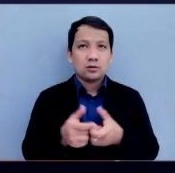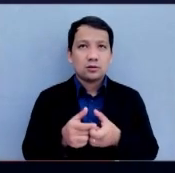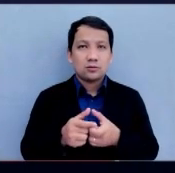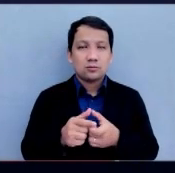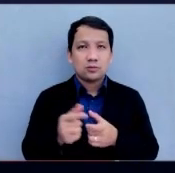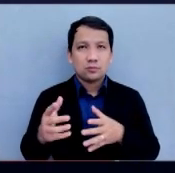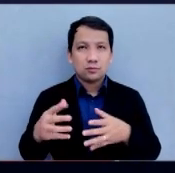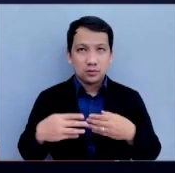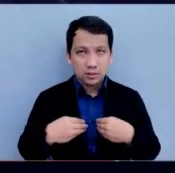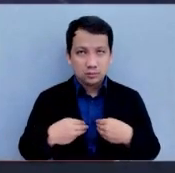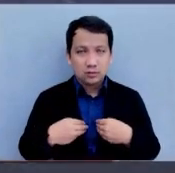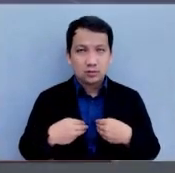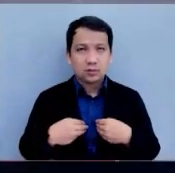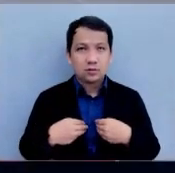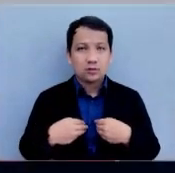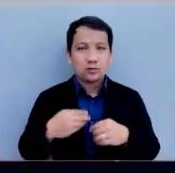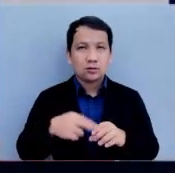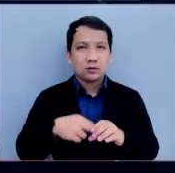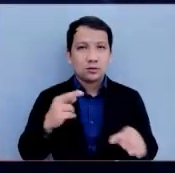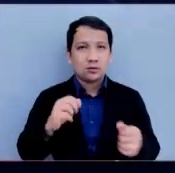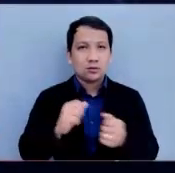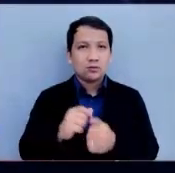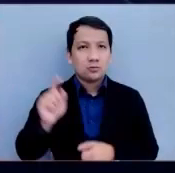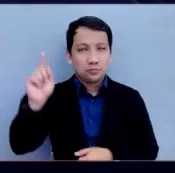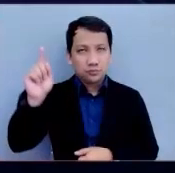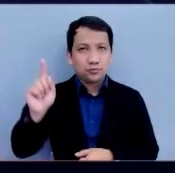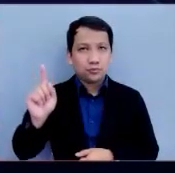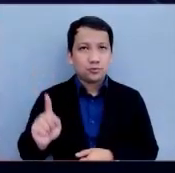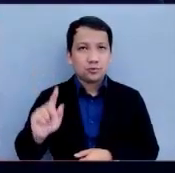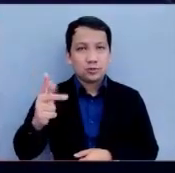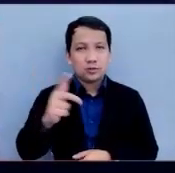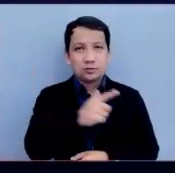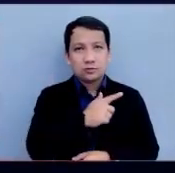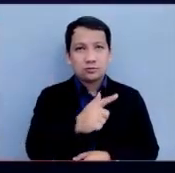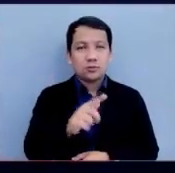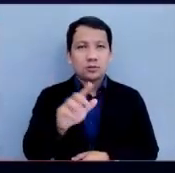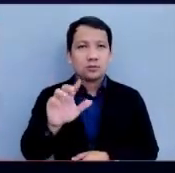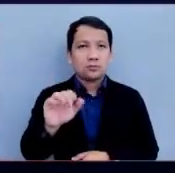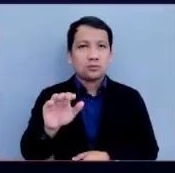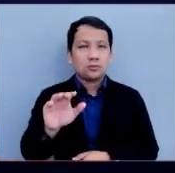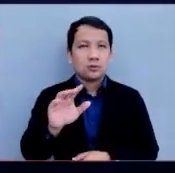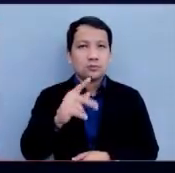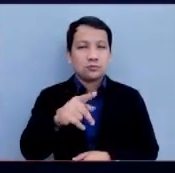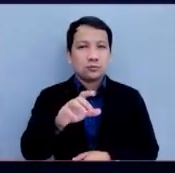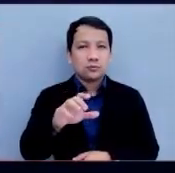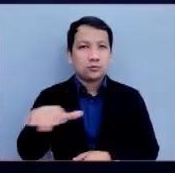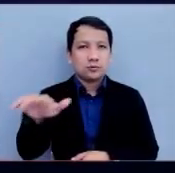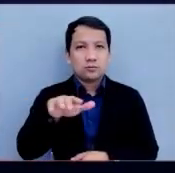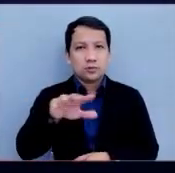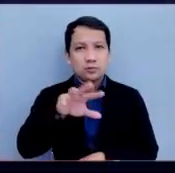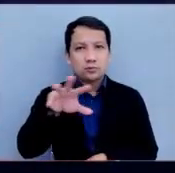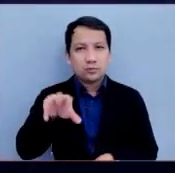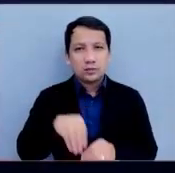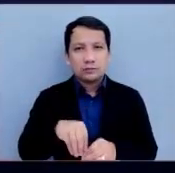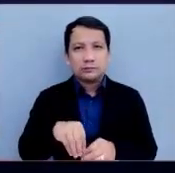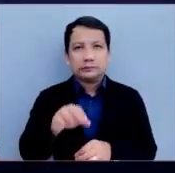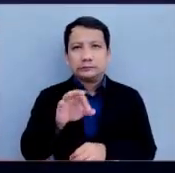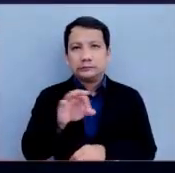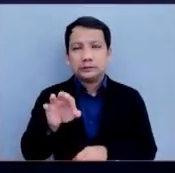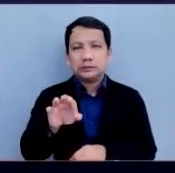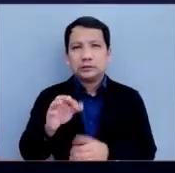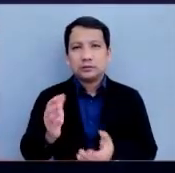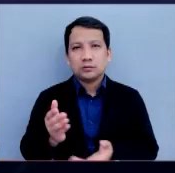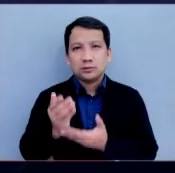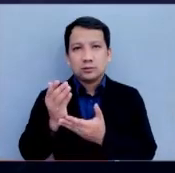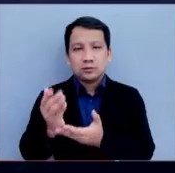tanggapin ang kanyang pagbibitiyo. Kabilang sa listahan ang 3 general at 15 police colonels. Kabilang daw sila sa mahigit 900 pulis na pinagsumite ng